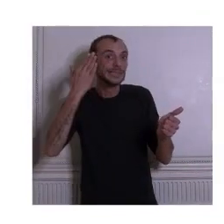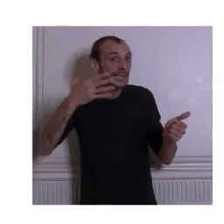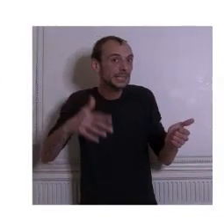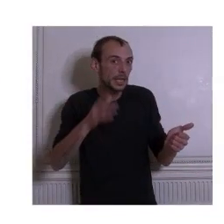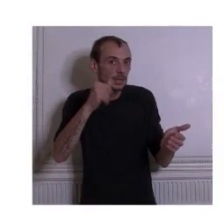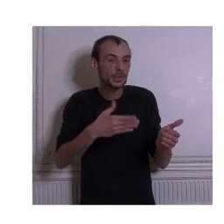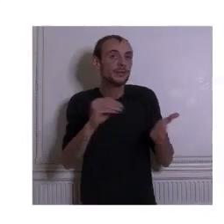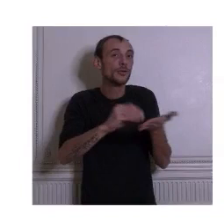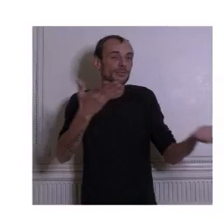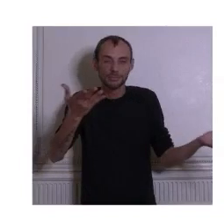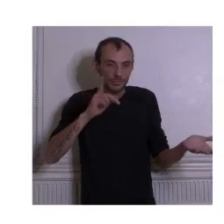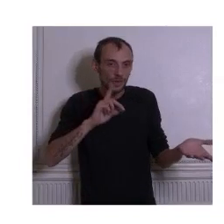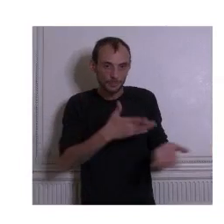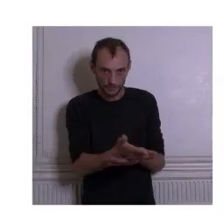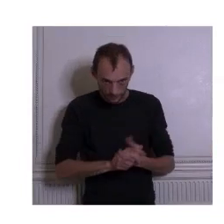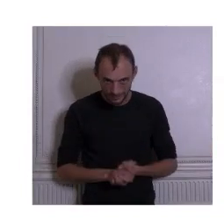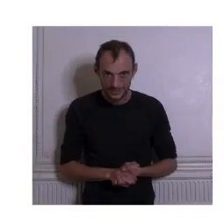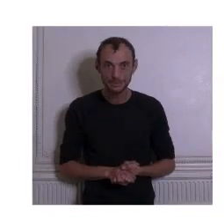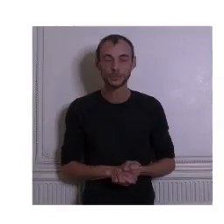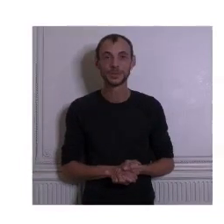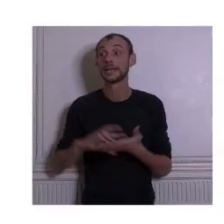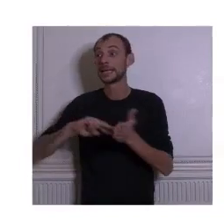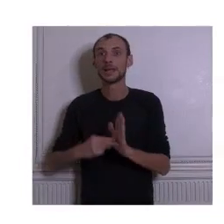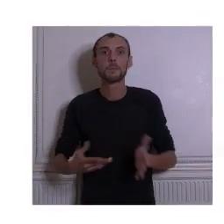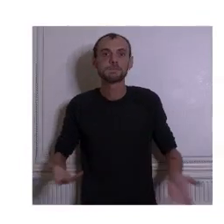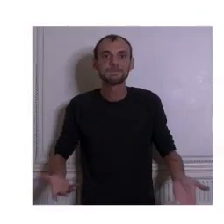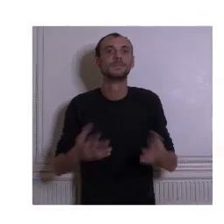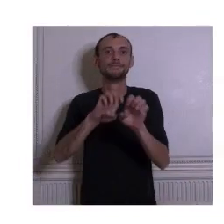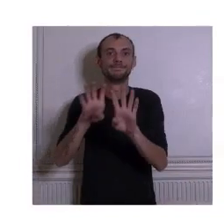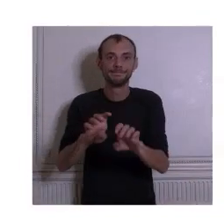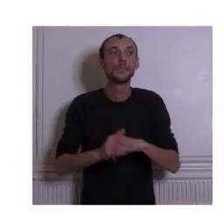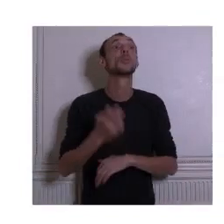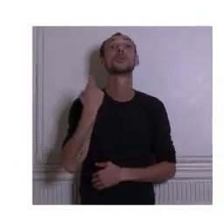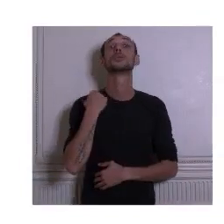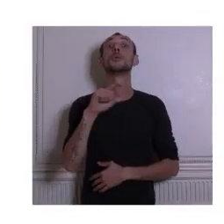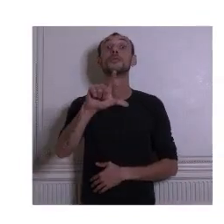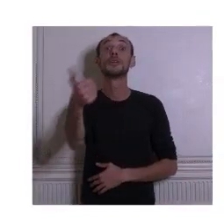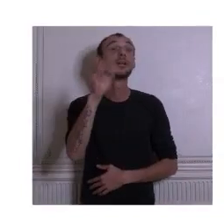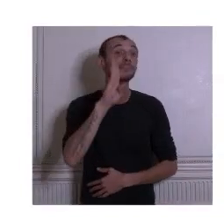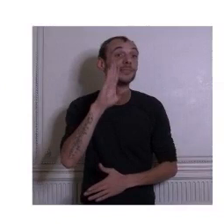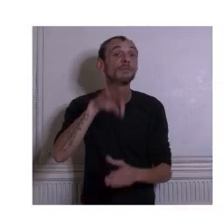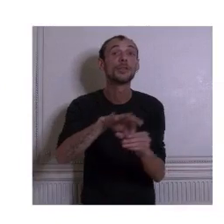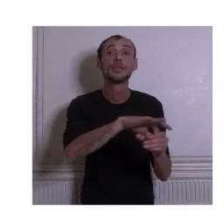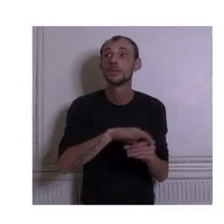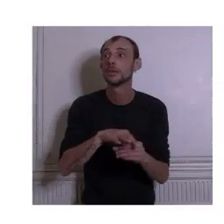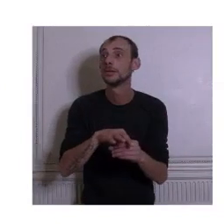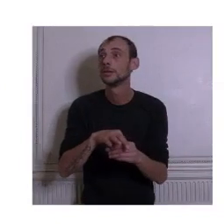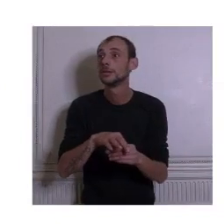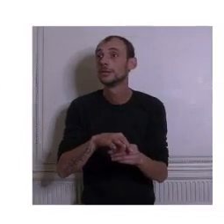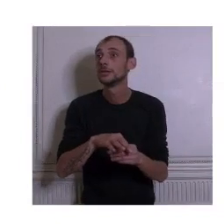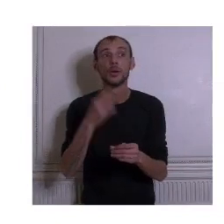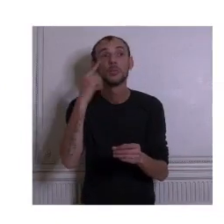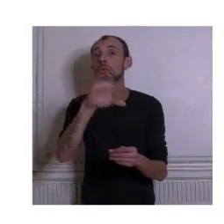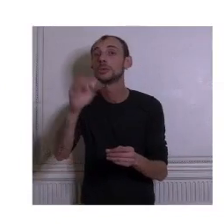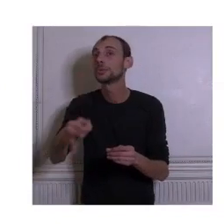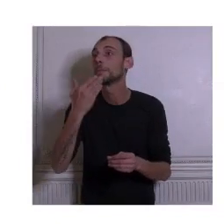l'école de danse. On essaie de s'adapter vraiment aux besoins des usagers. Donc, en raison d'une baisse de la fréquentation de la